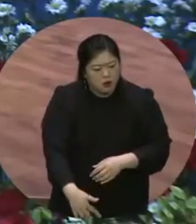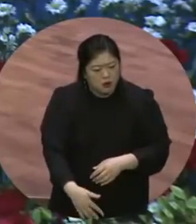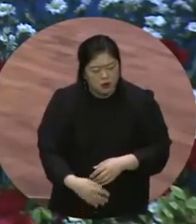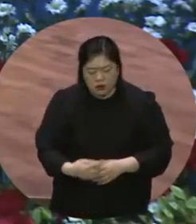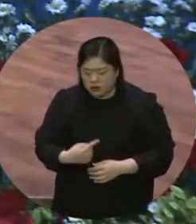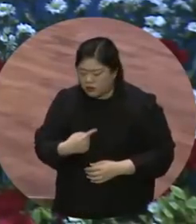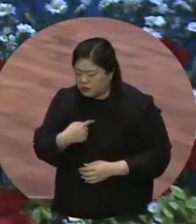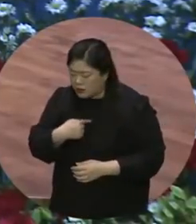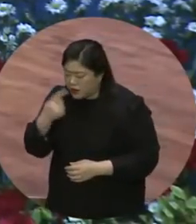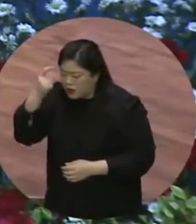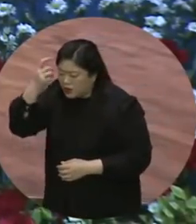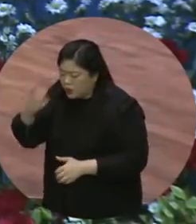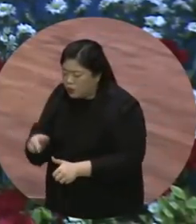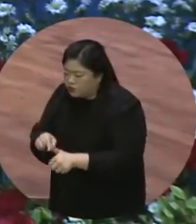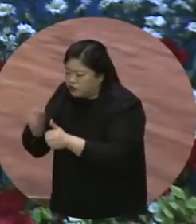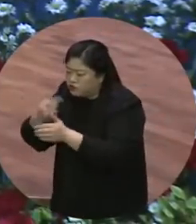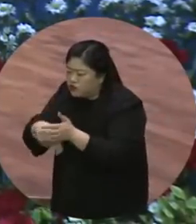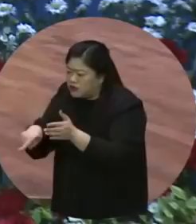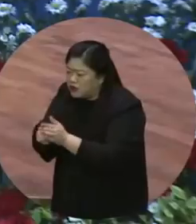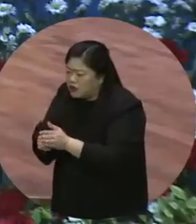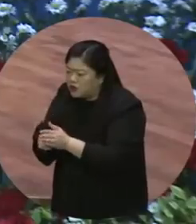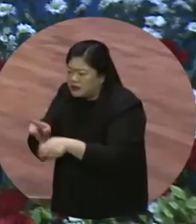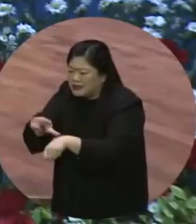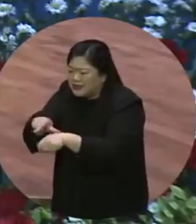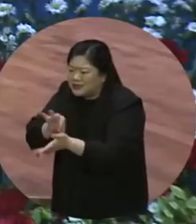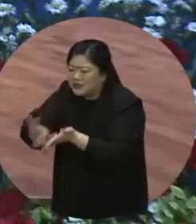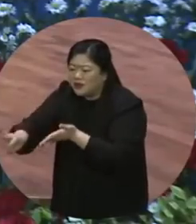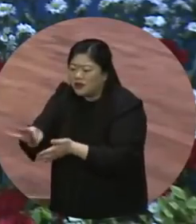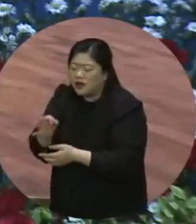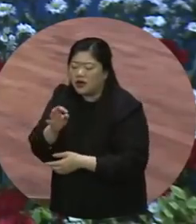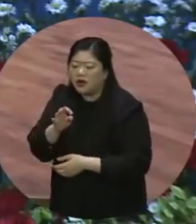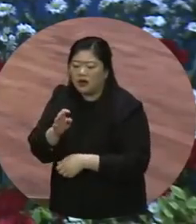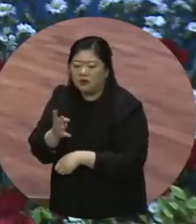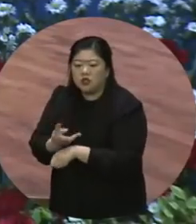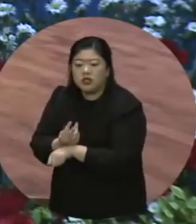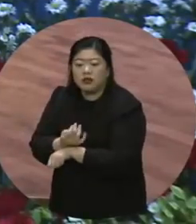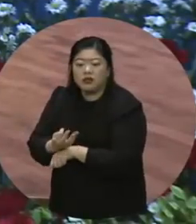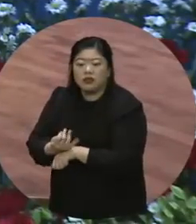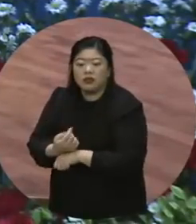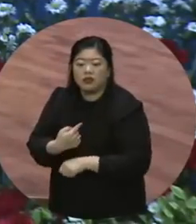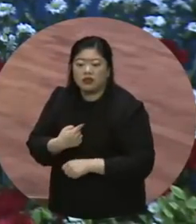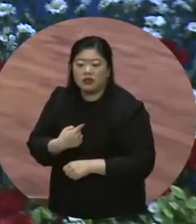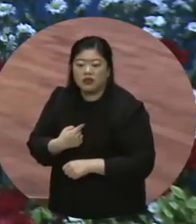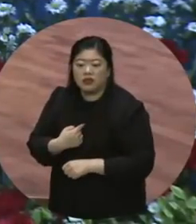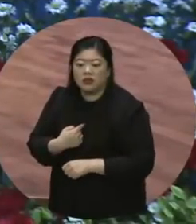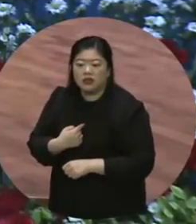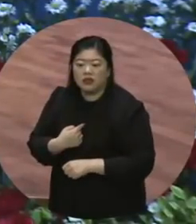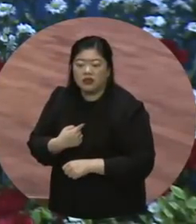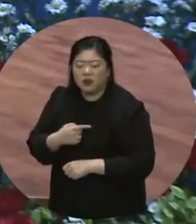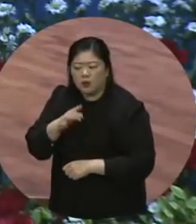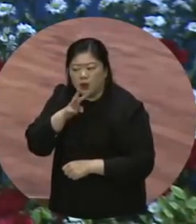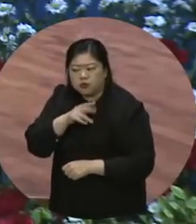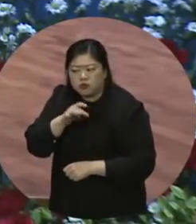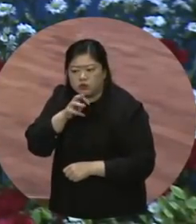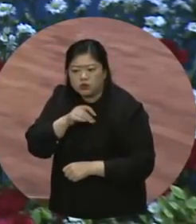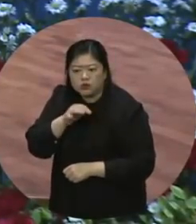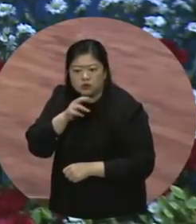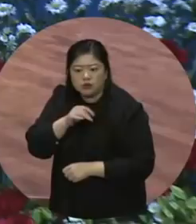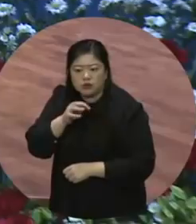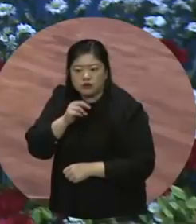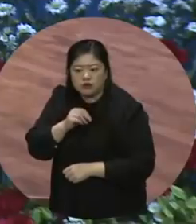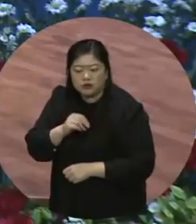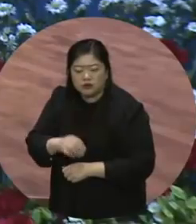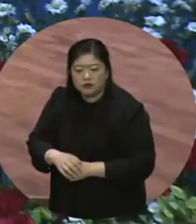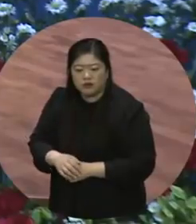영혼 구원을 위해서 한 영혼을 구원하기 위해서 우리가 얼마나 집중해야 되는가. 대강